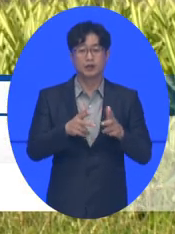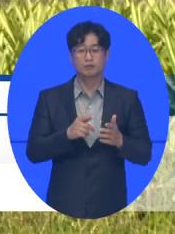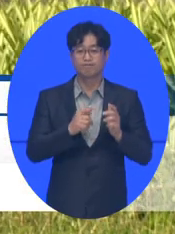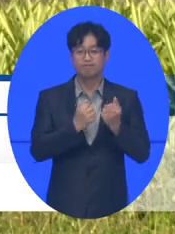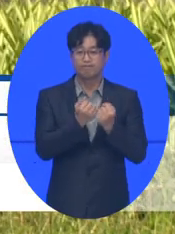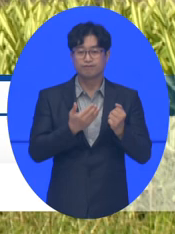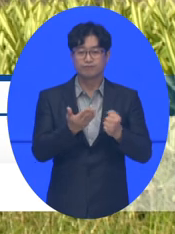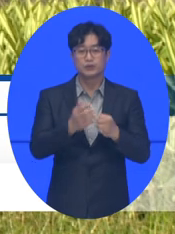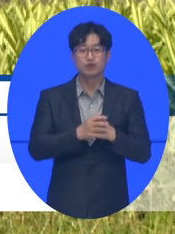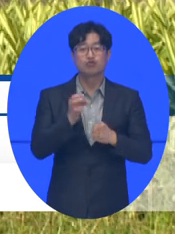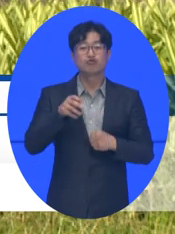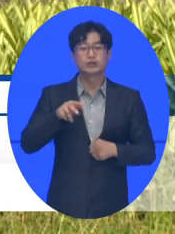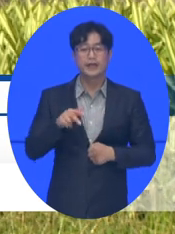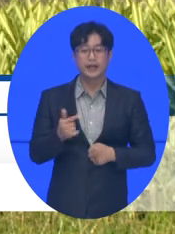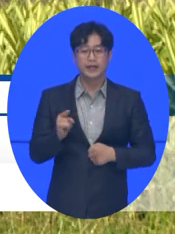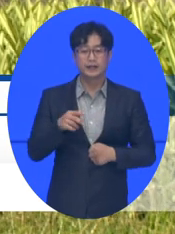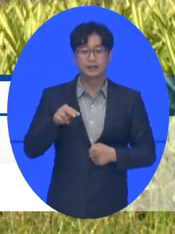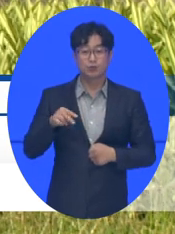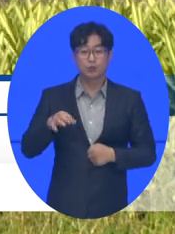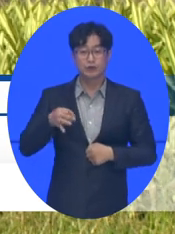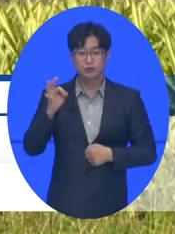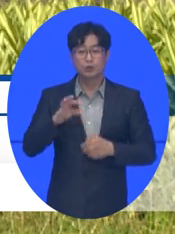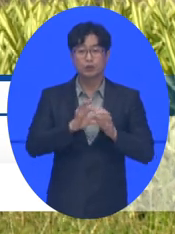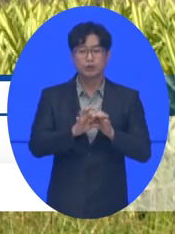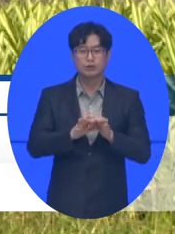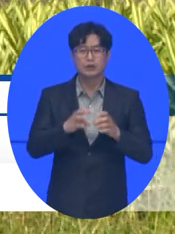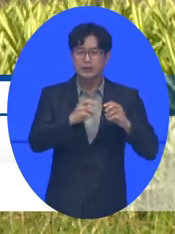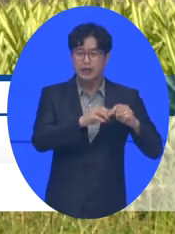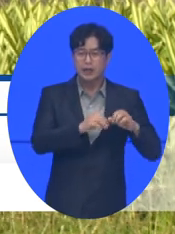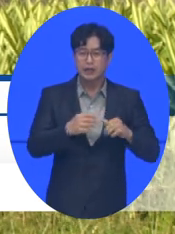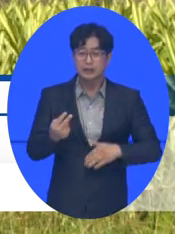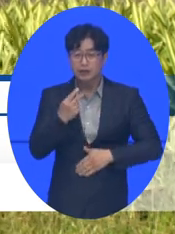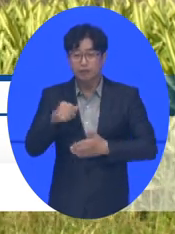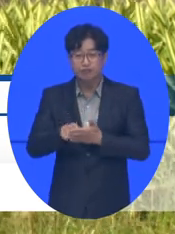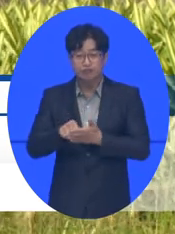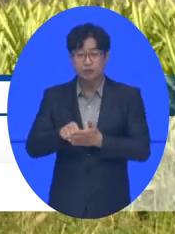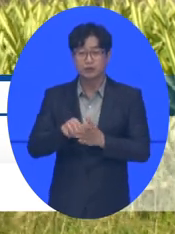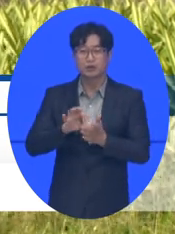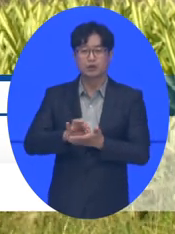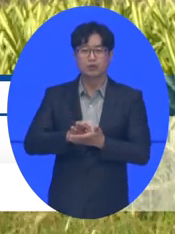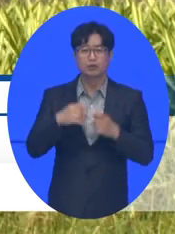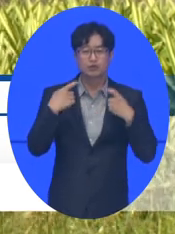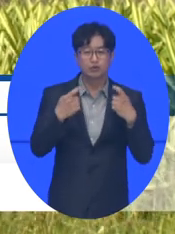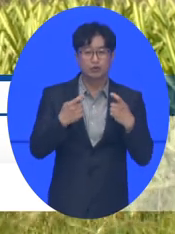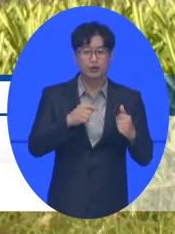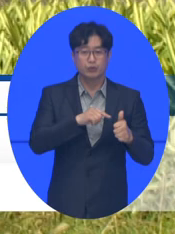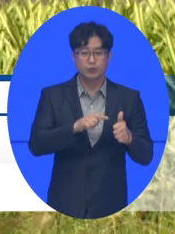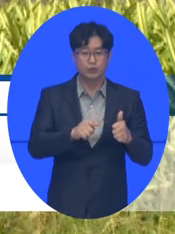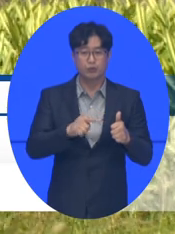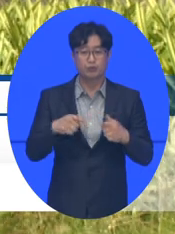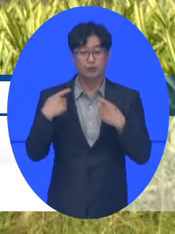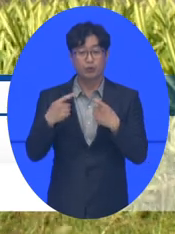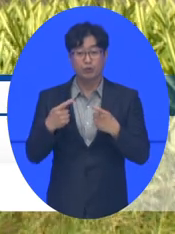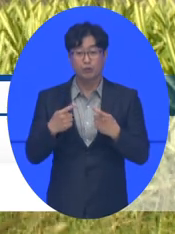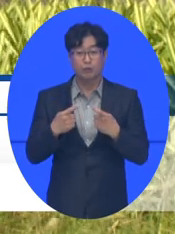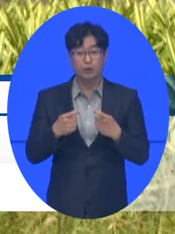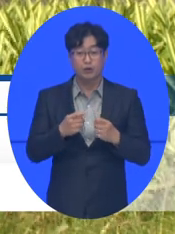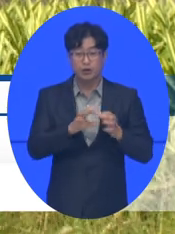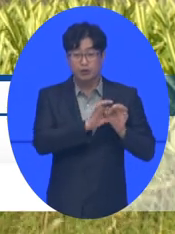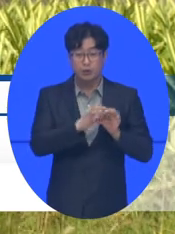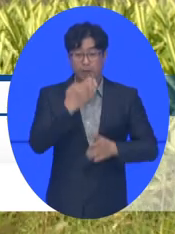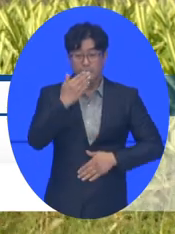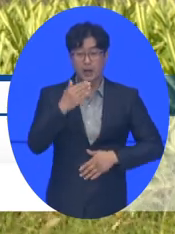유네스코 인증을 통해서 지질 및 생태유산을 활용하여 관광교육 등 관광인프라 조성을 통한